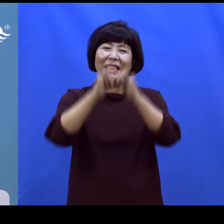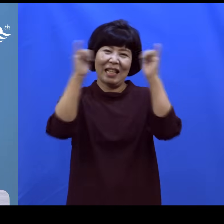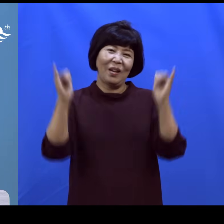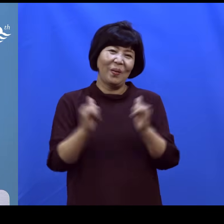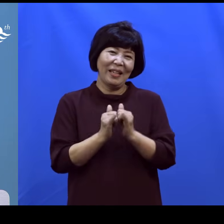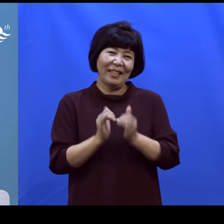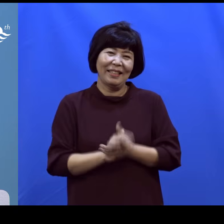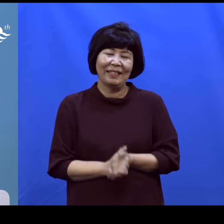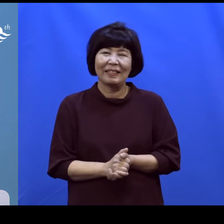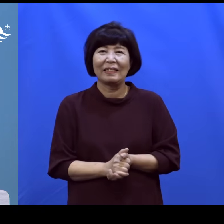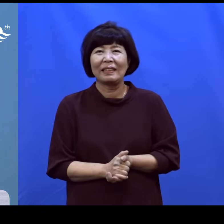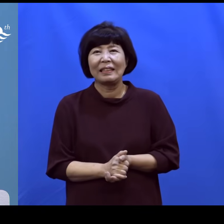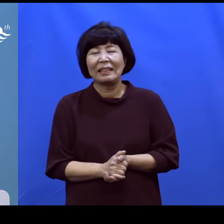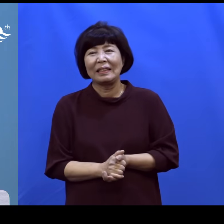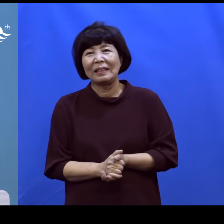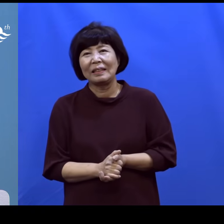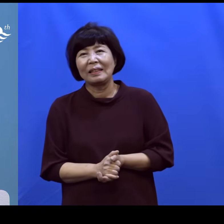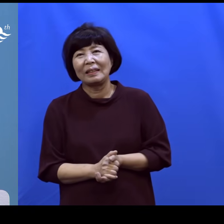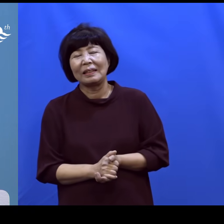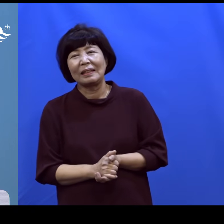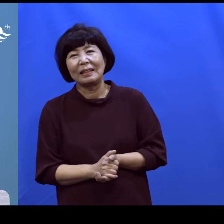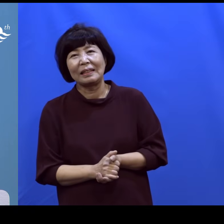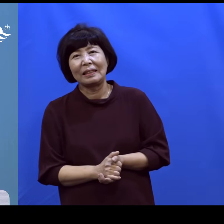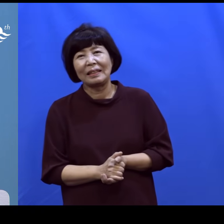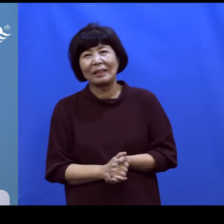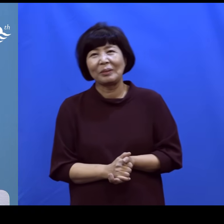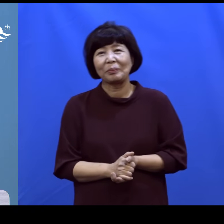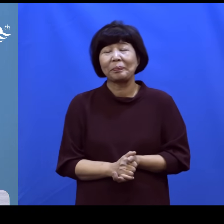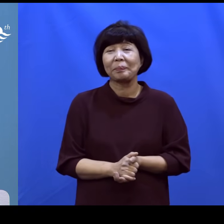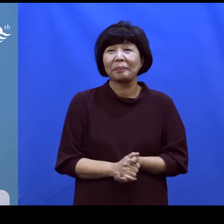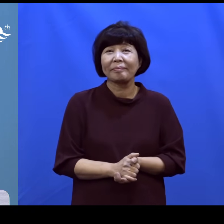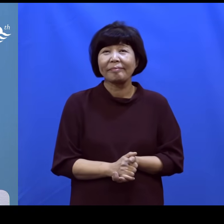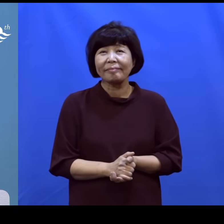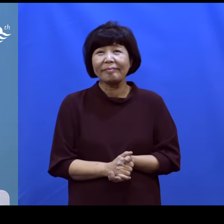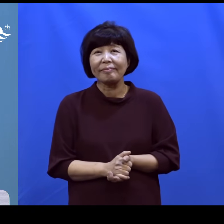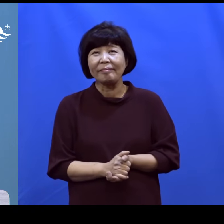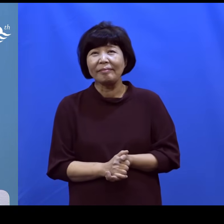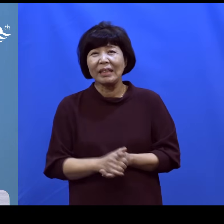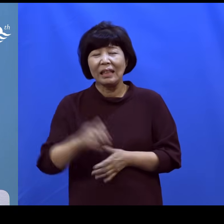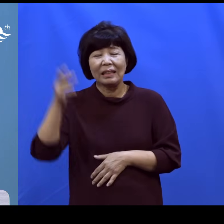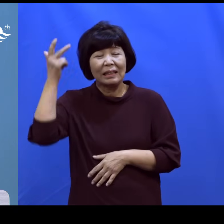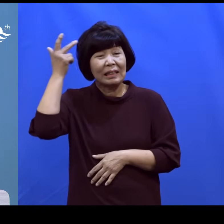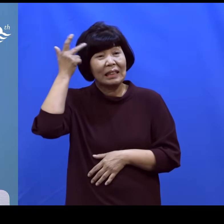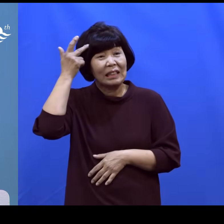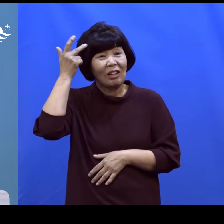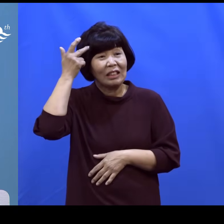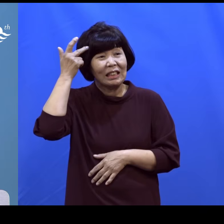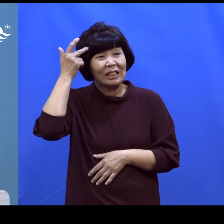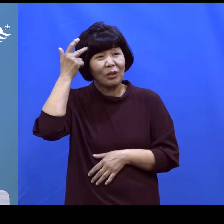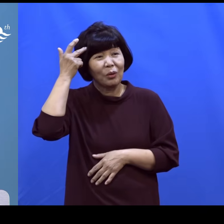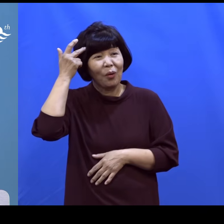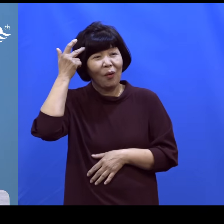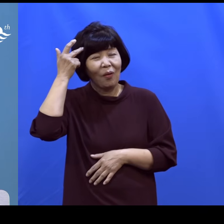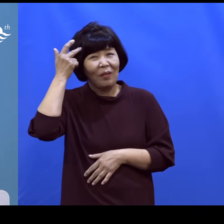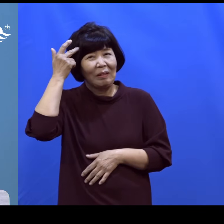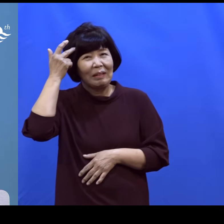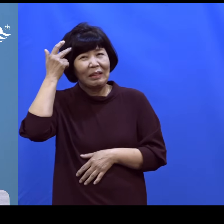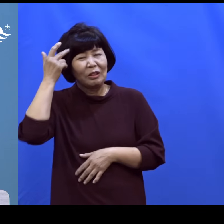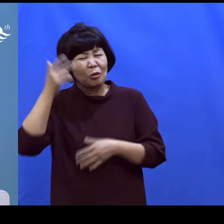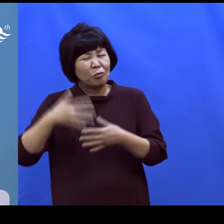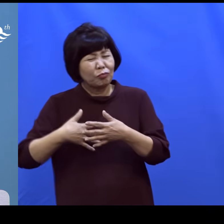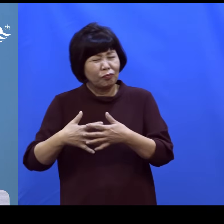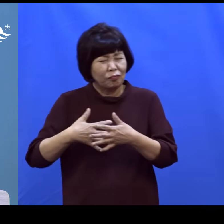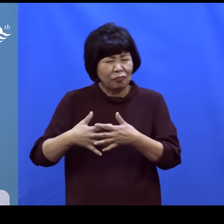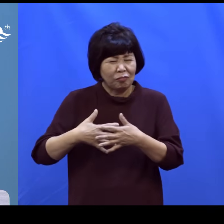지금 들어가 보면 이게 아브노말이에요. 정신적으로 정상적이 아닌 사람들이